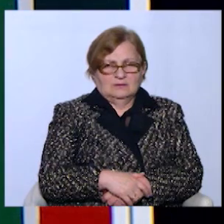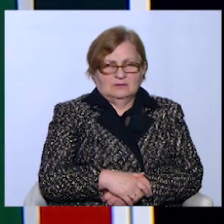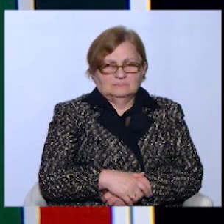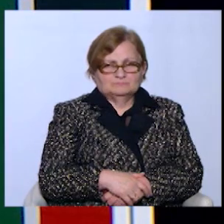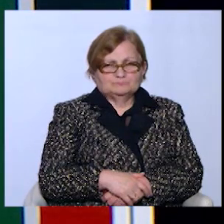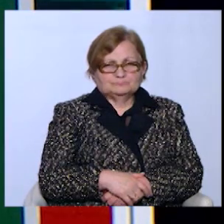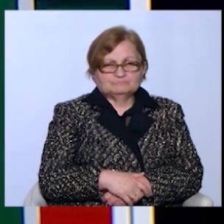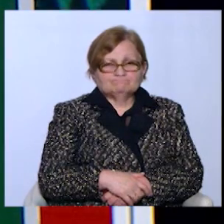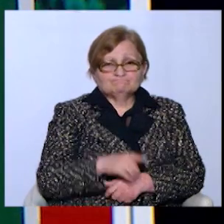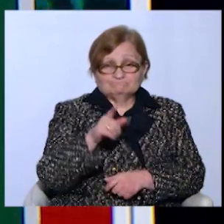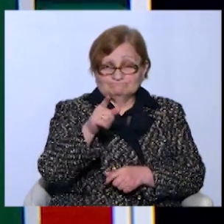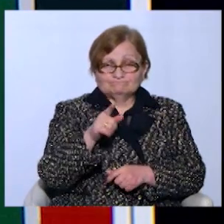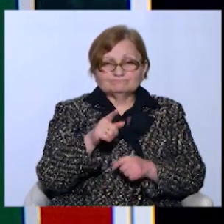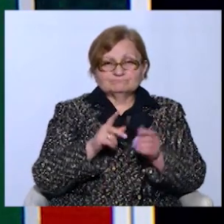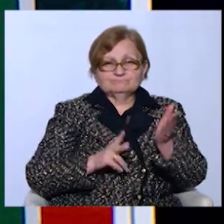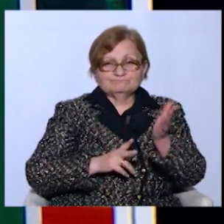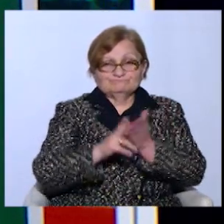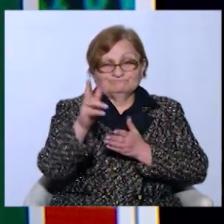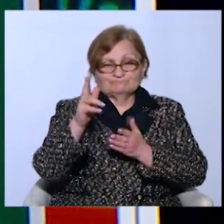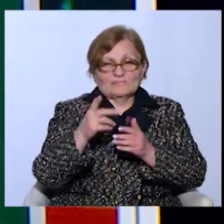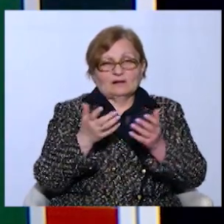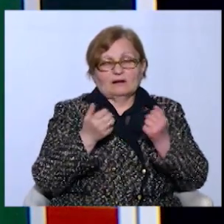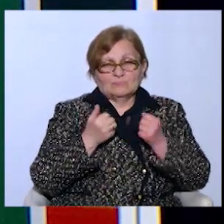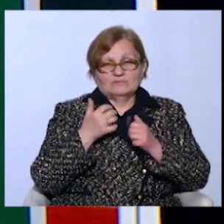და ამ სამკუთხედს მოვაჭრი.